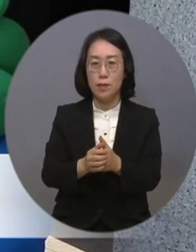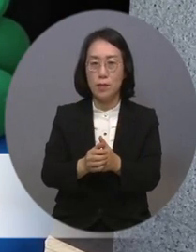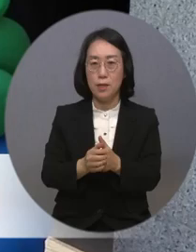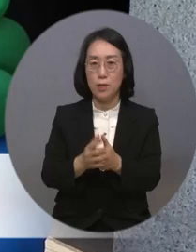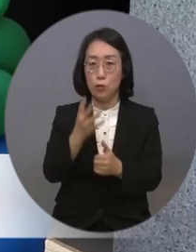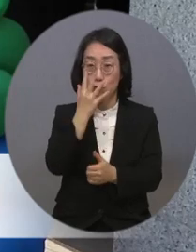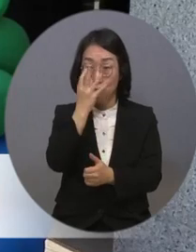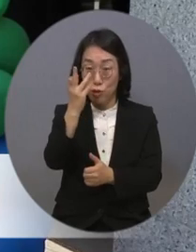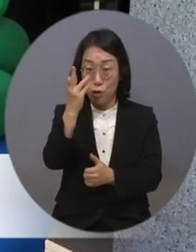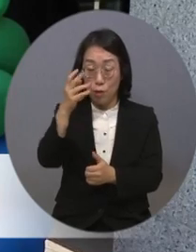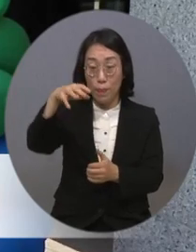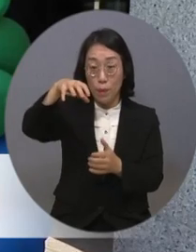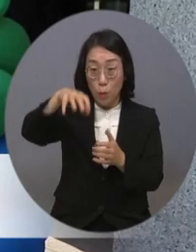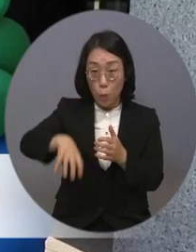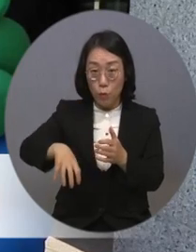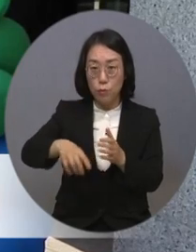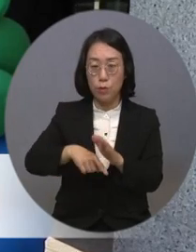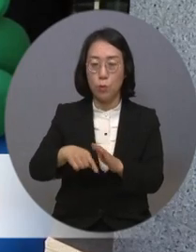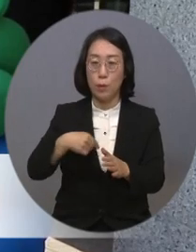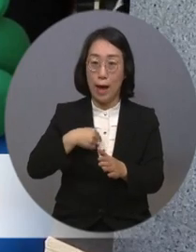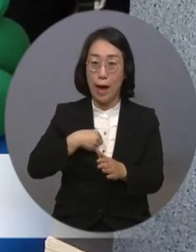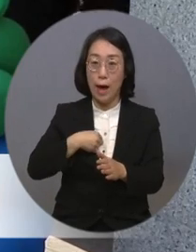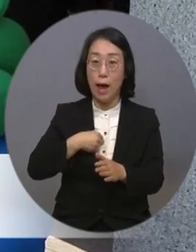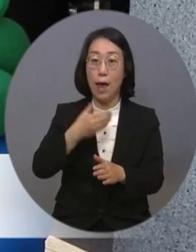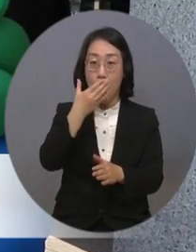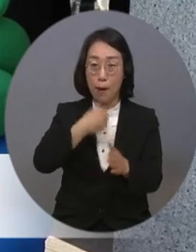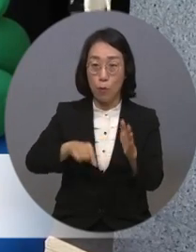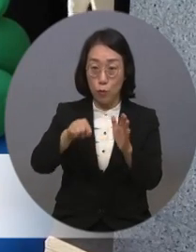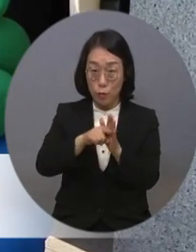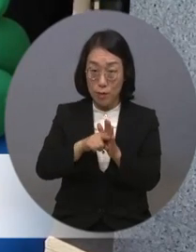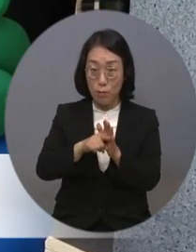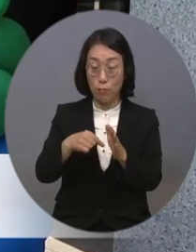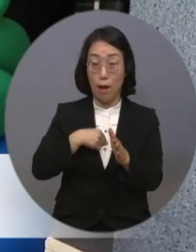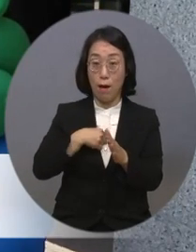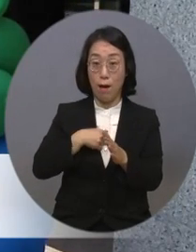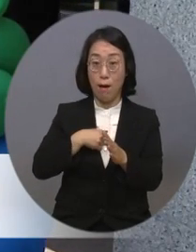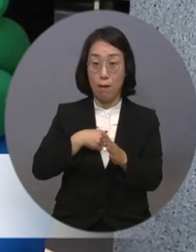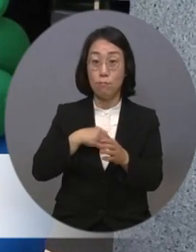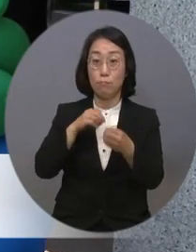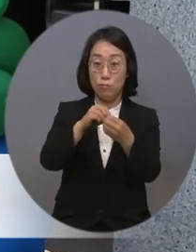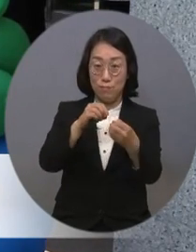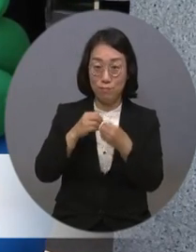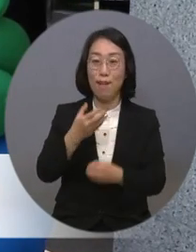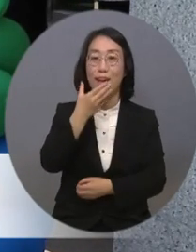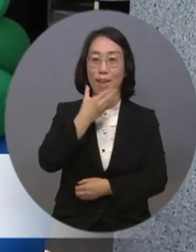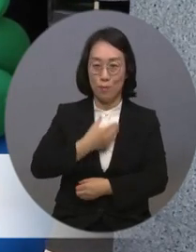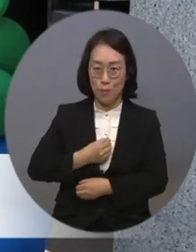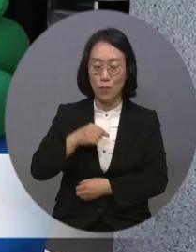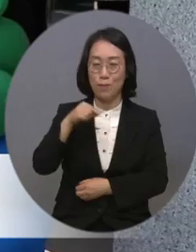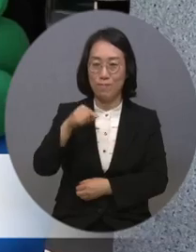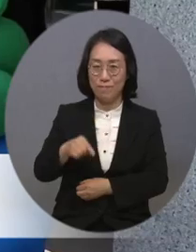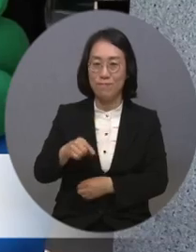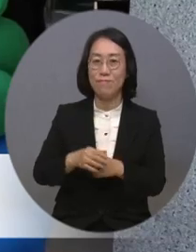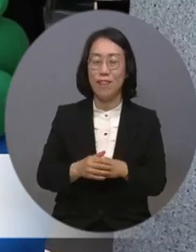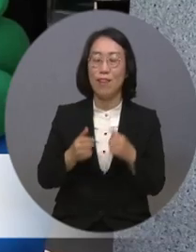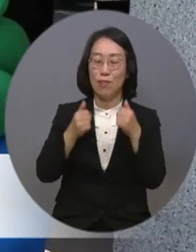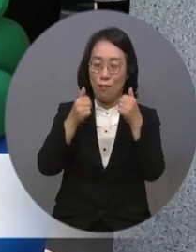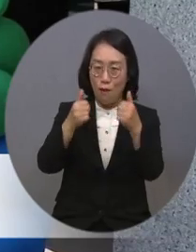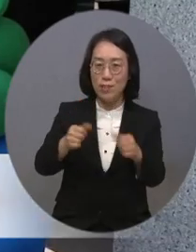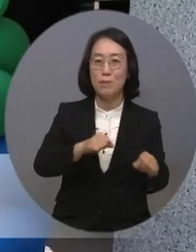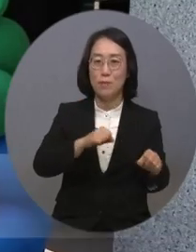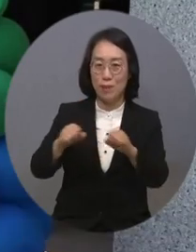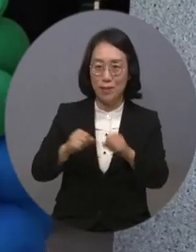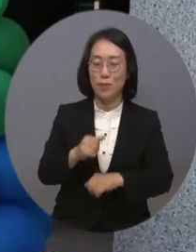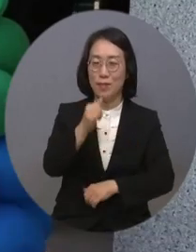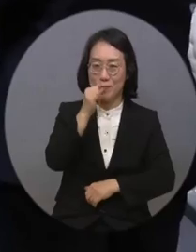순천시를 위해서, 내 자신의 행복을 위해서 봉사를 하면 행복하지 않습니까? 그 행복을 위해서 지금 열심히